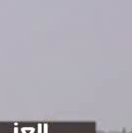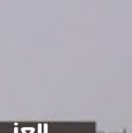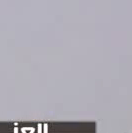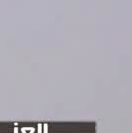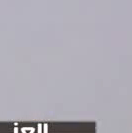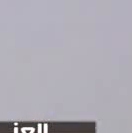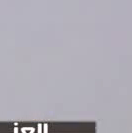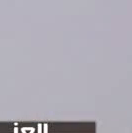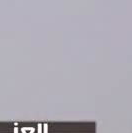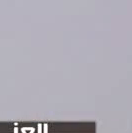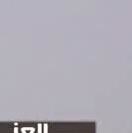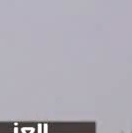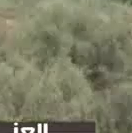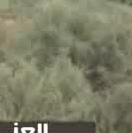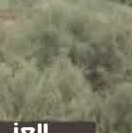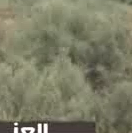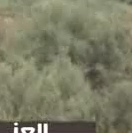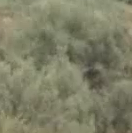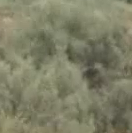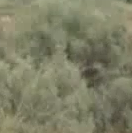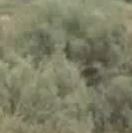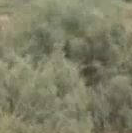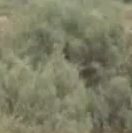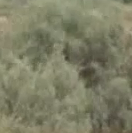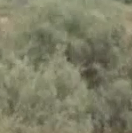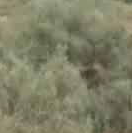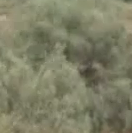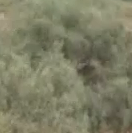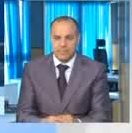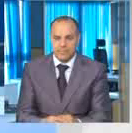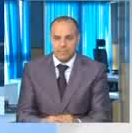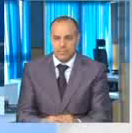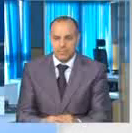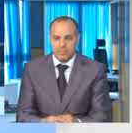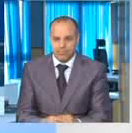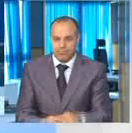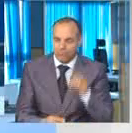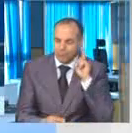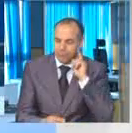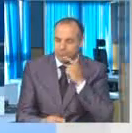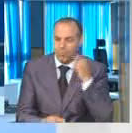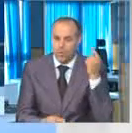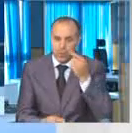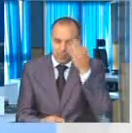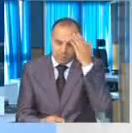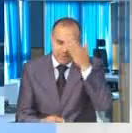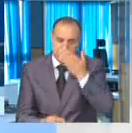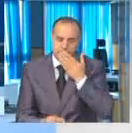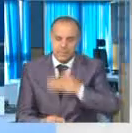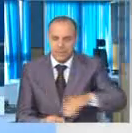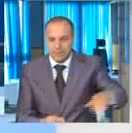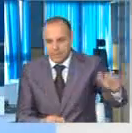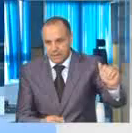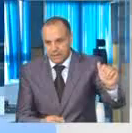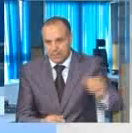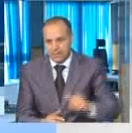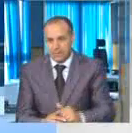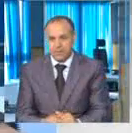على مواقع في الفلوجة. شكرا جزيلا على المتابعة، إلى اللقاء.